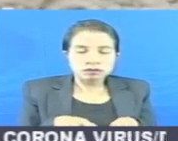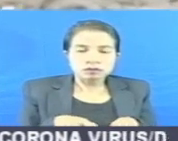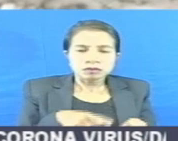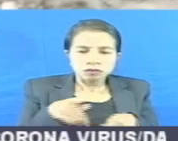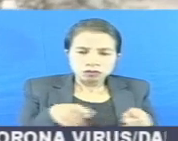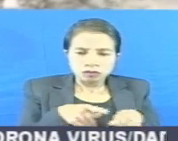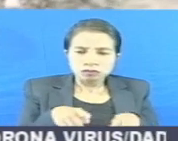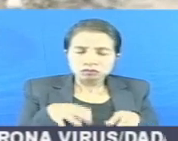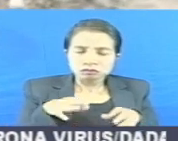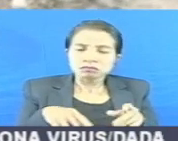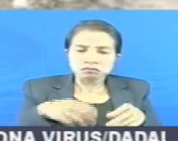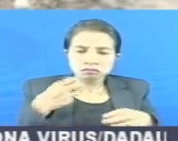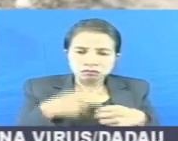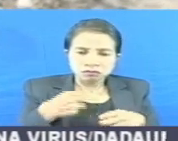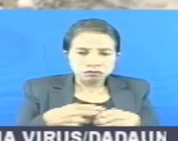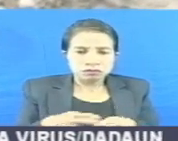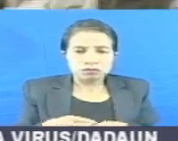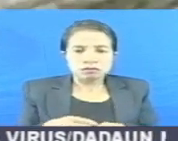ni.